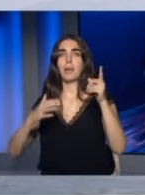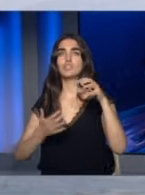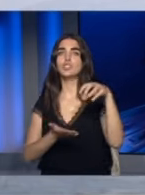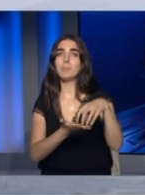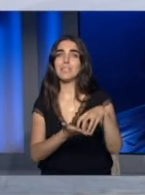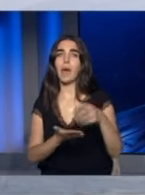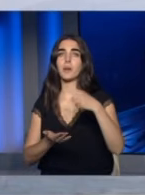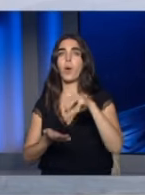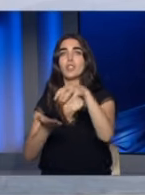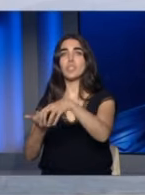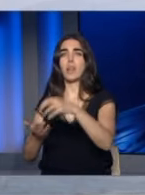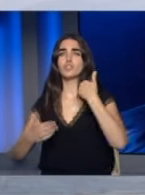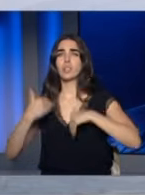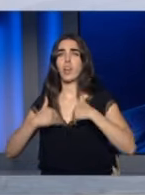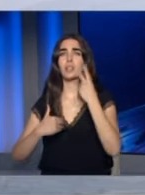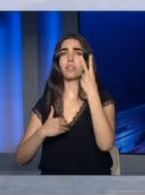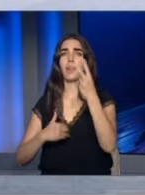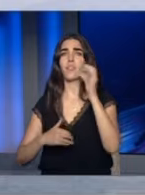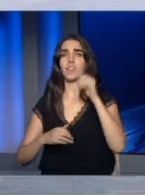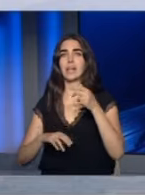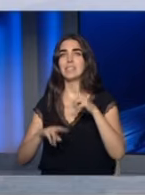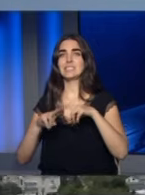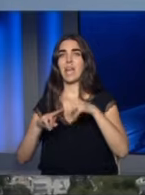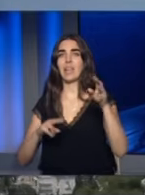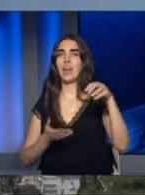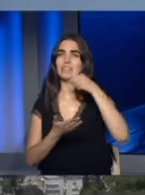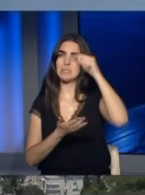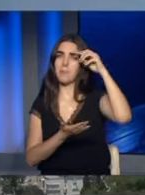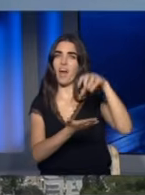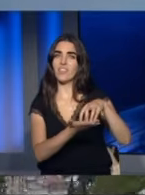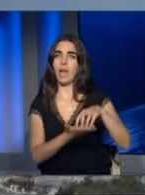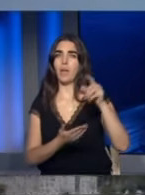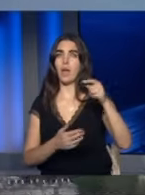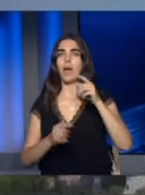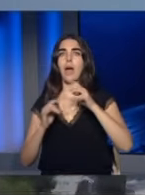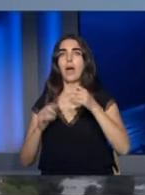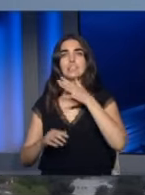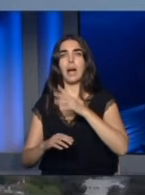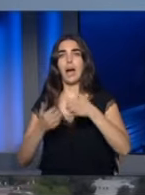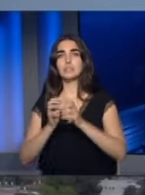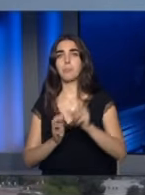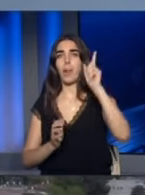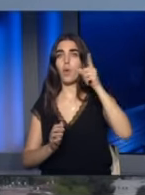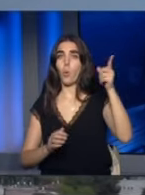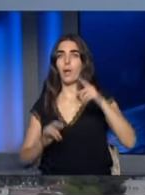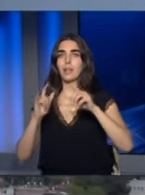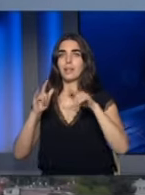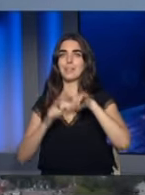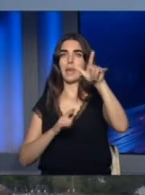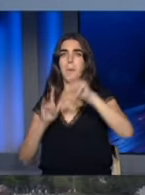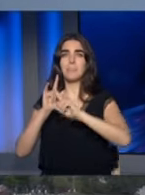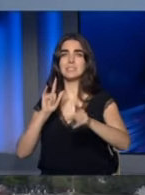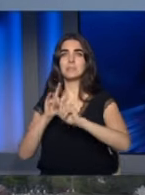جريحين الناطق الحربي الاسرائيلي افيخاي اذرعي زعم الرد على اسقاط حزب الله